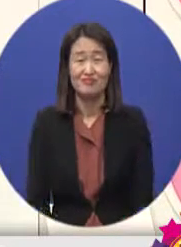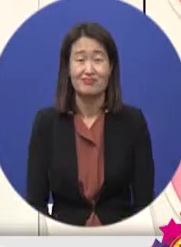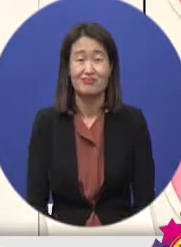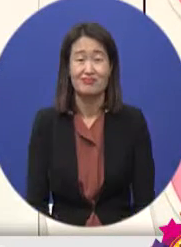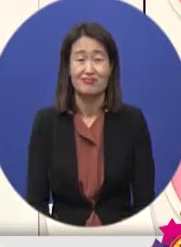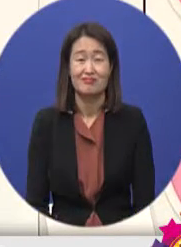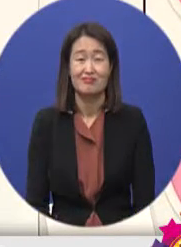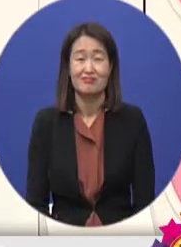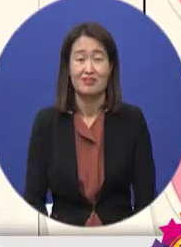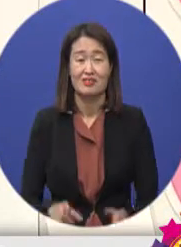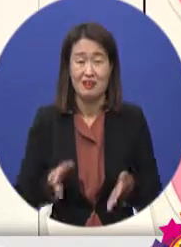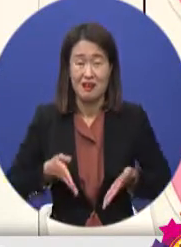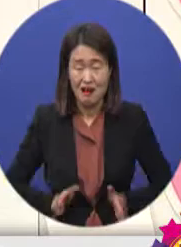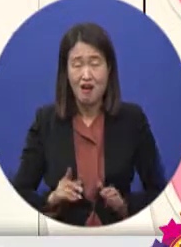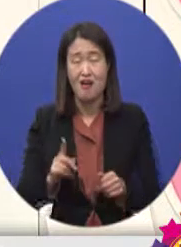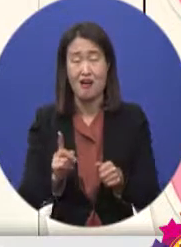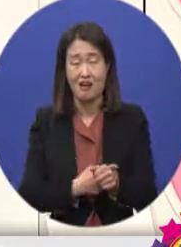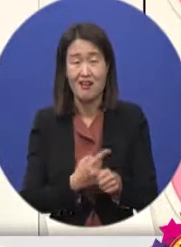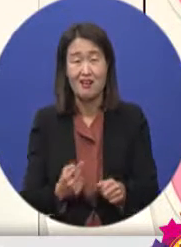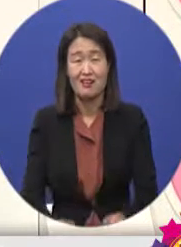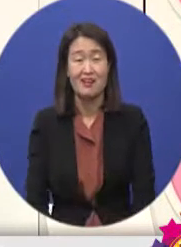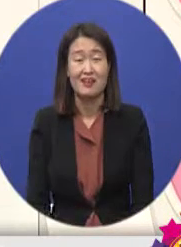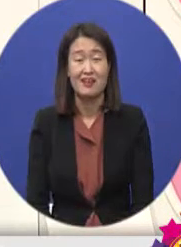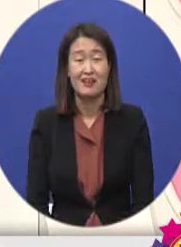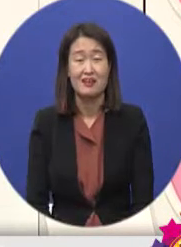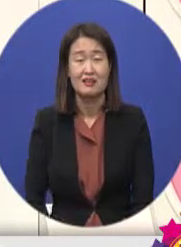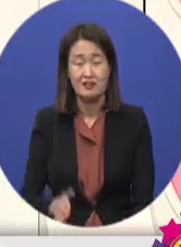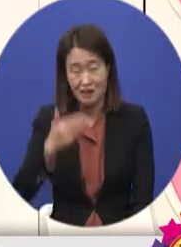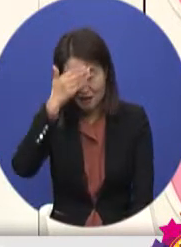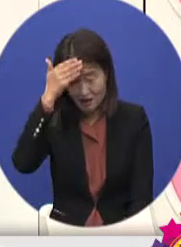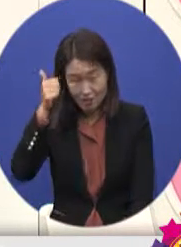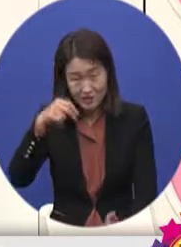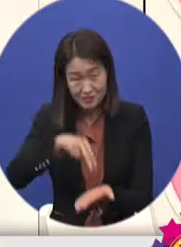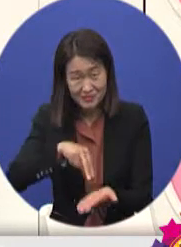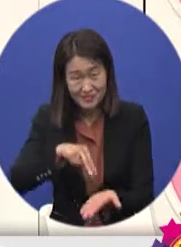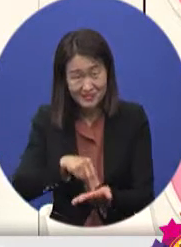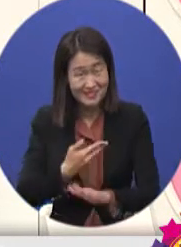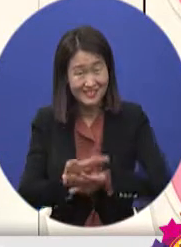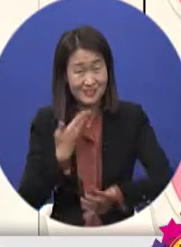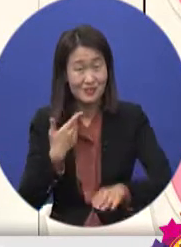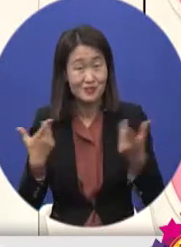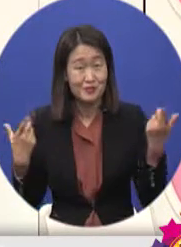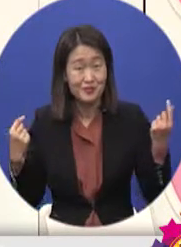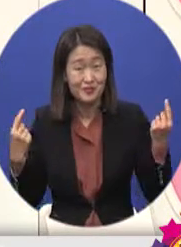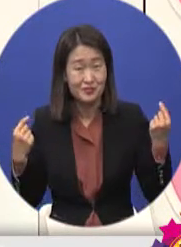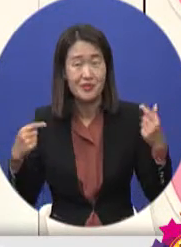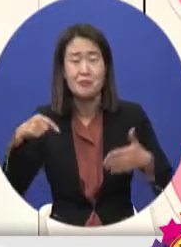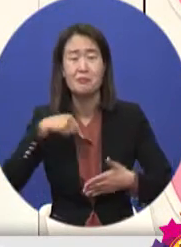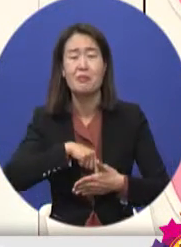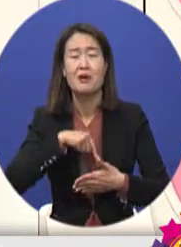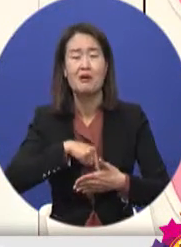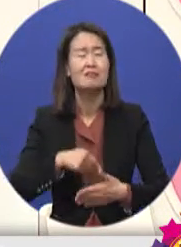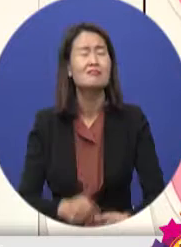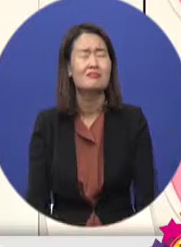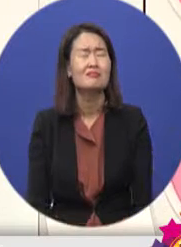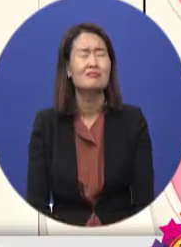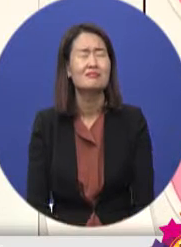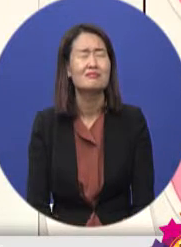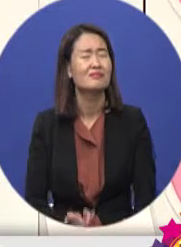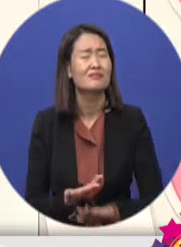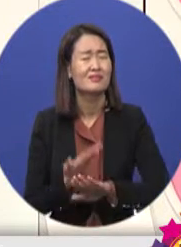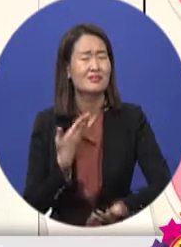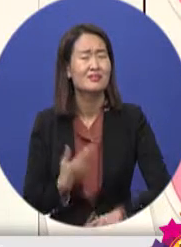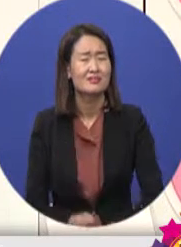그럴 때 그렇지요. 자녀는 얼떨결에 이렇게 얻은 것 같은데 할아버지는 또 다르구나. 예예. 마음이 많이